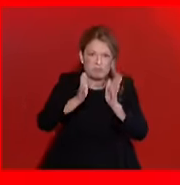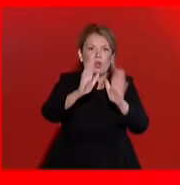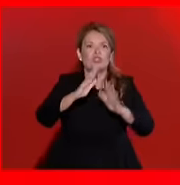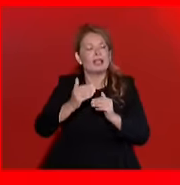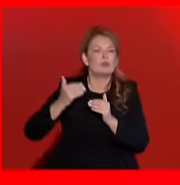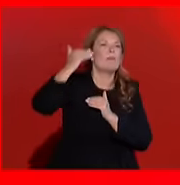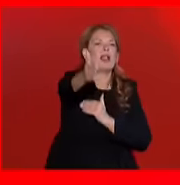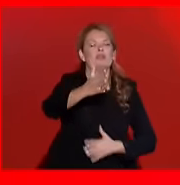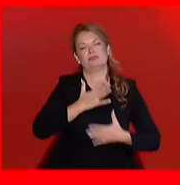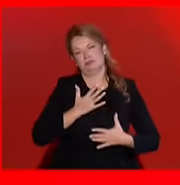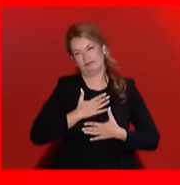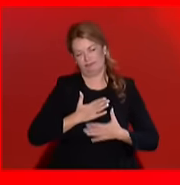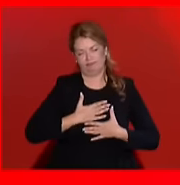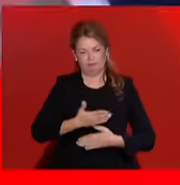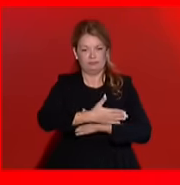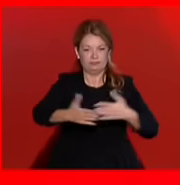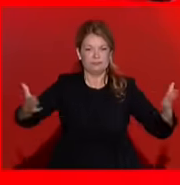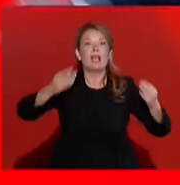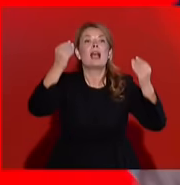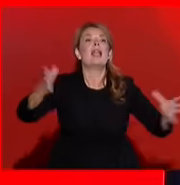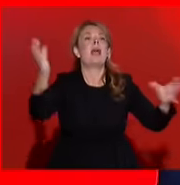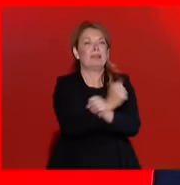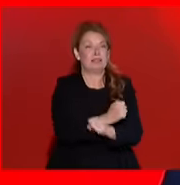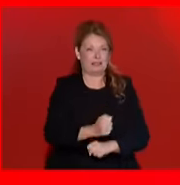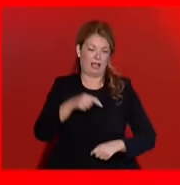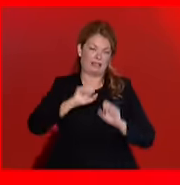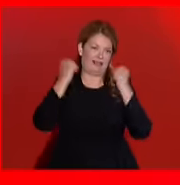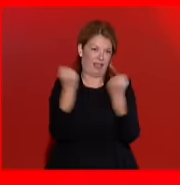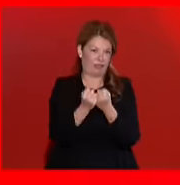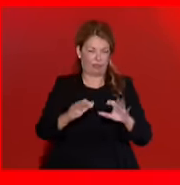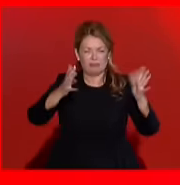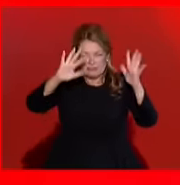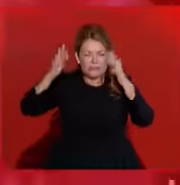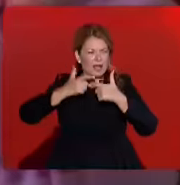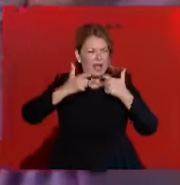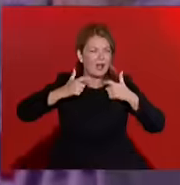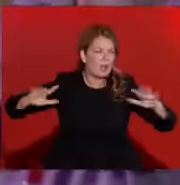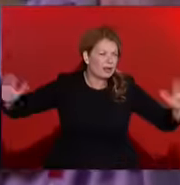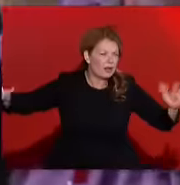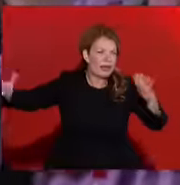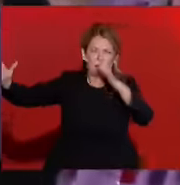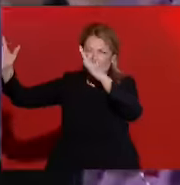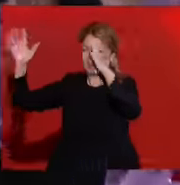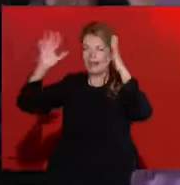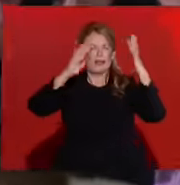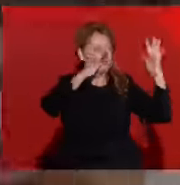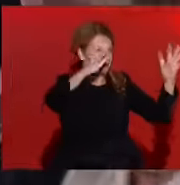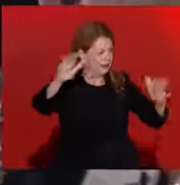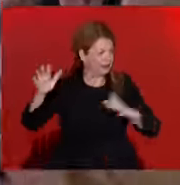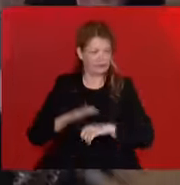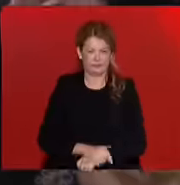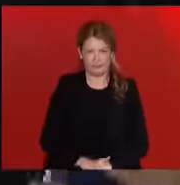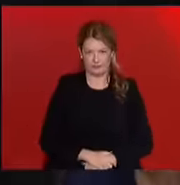στε καλά καλή επιτυχία στο συνέδριό μας να στε καλά ο σύντροφος γκλέτσος έχει το